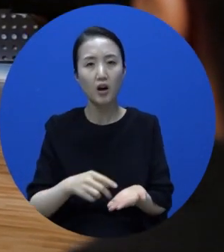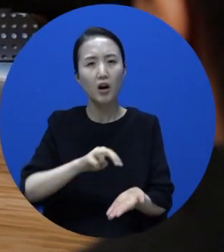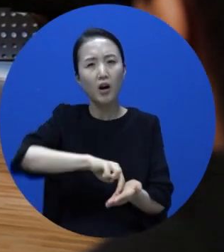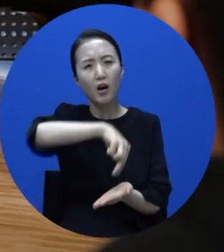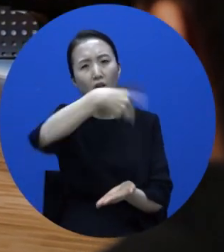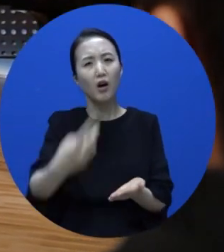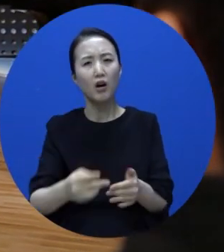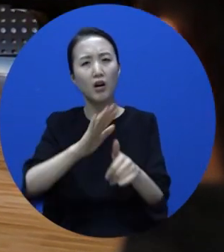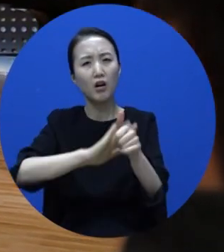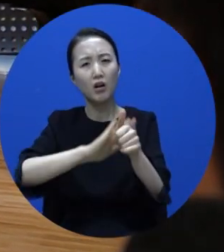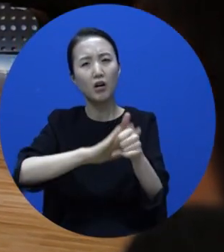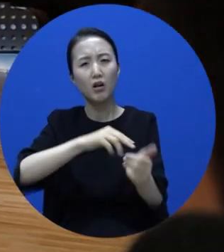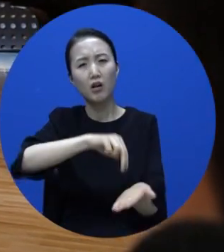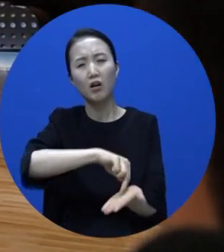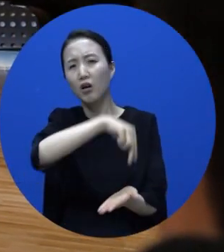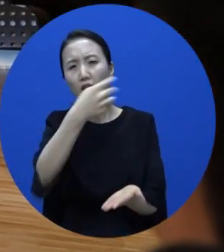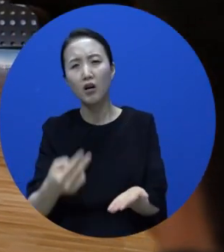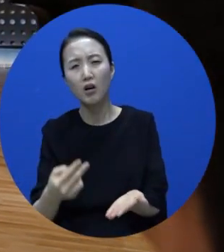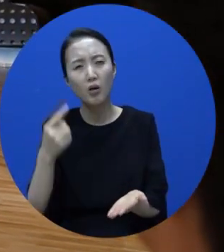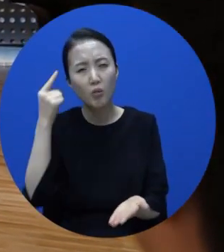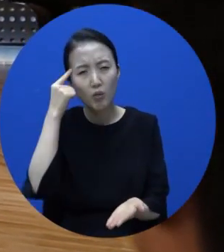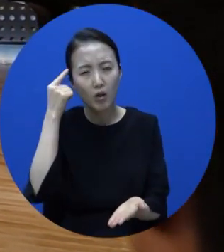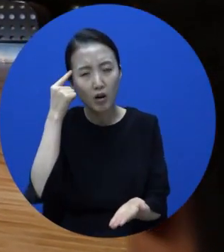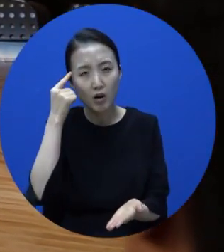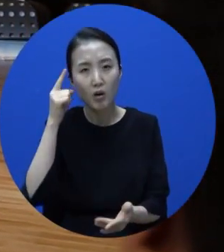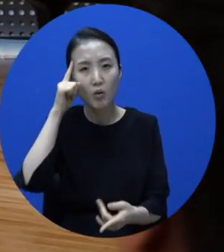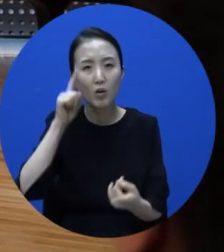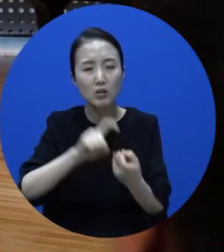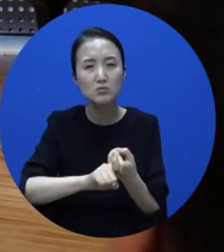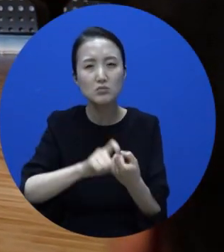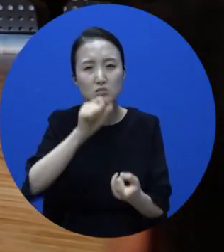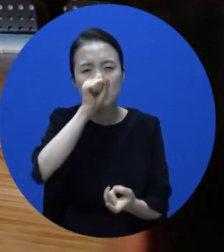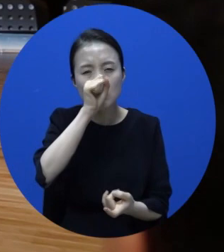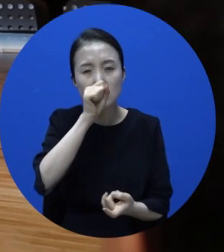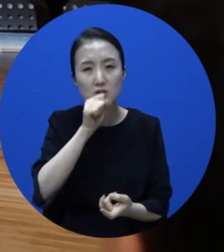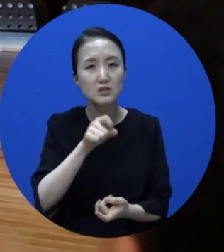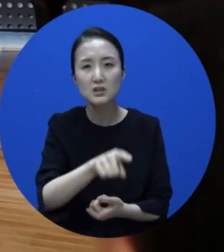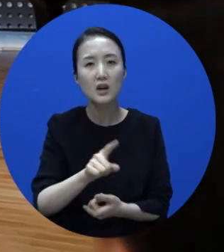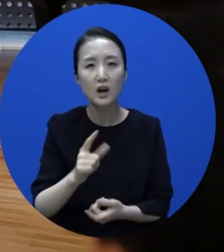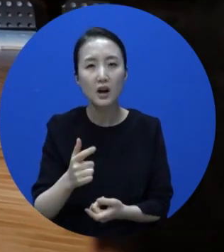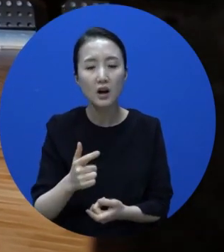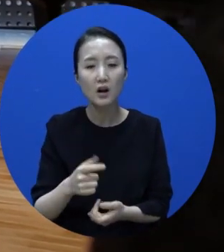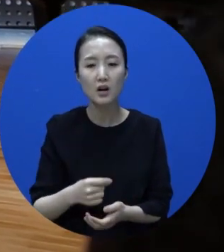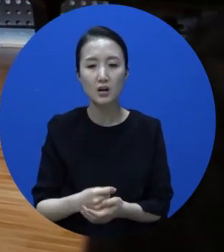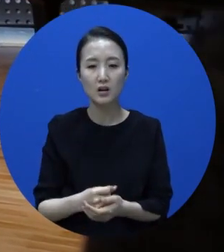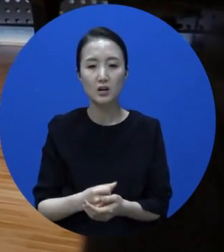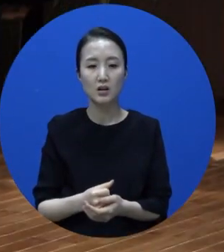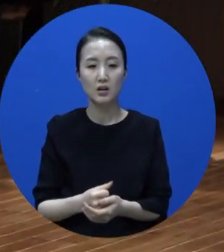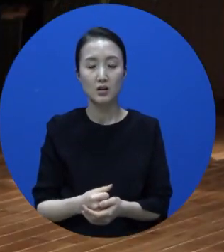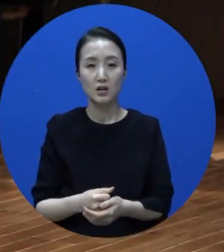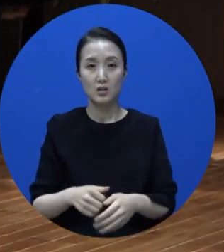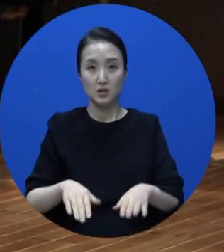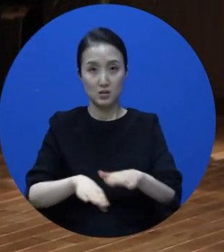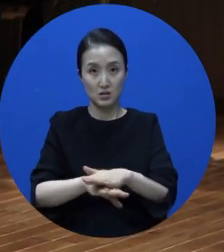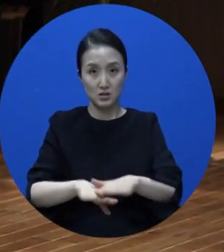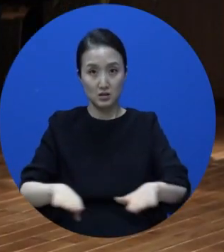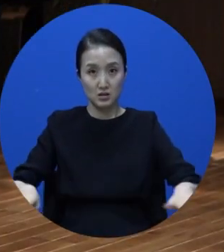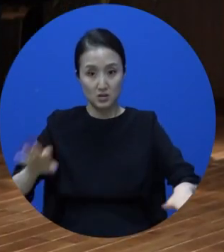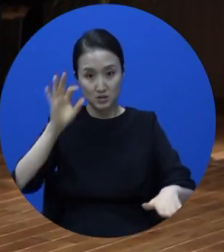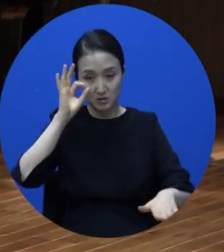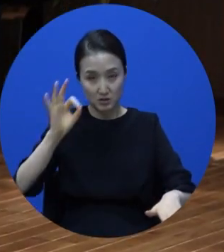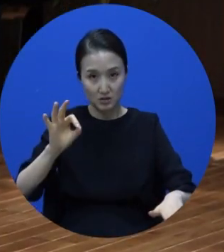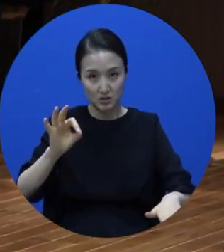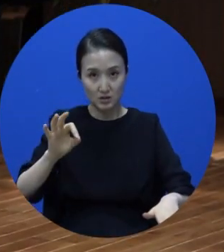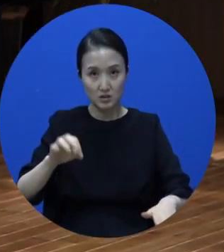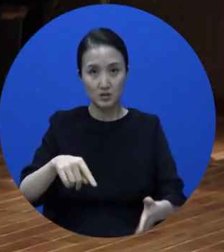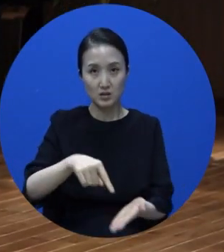텐데 멕시코 올림픽 전까지는 높이뛰기 경기에 그 경기 바닥에